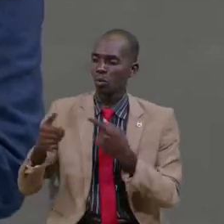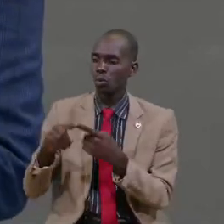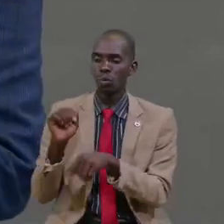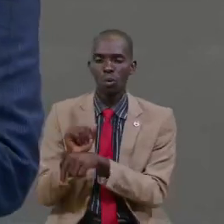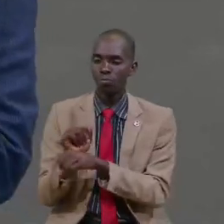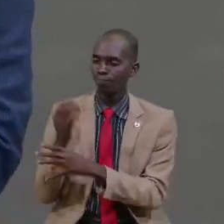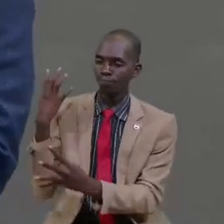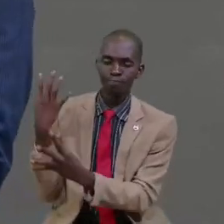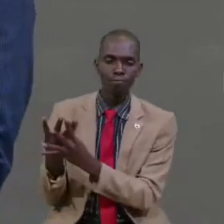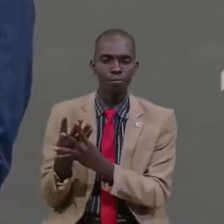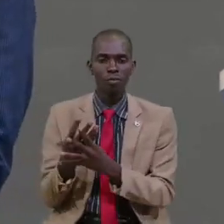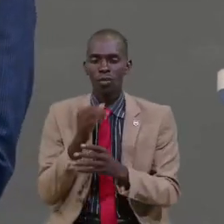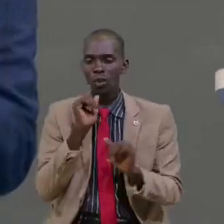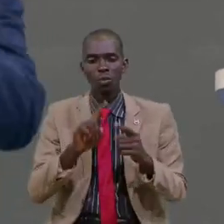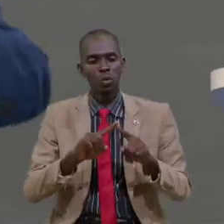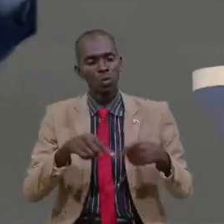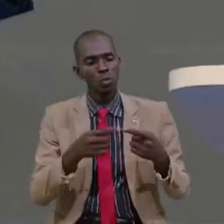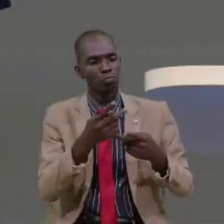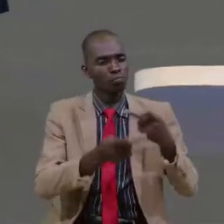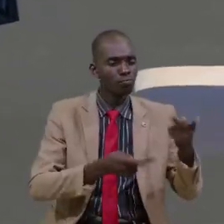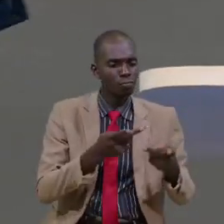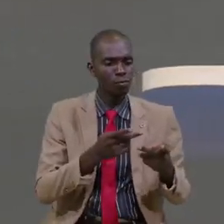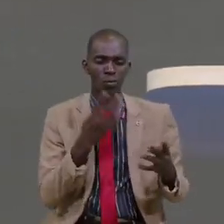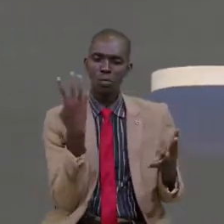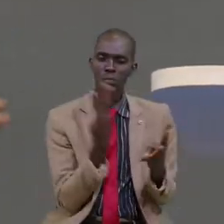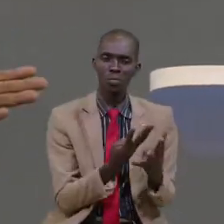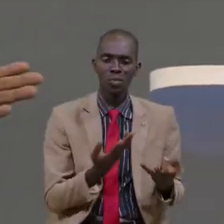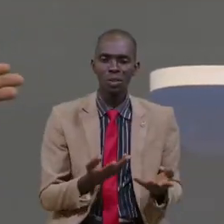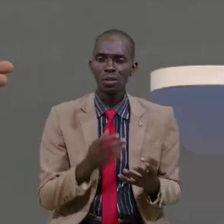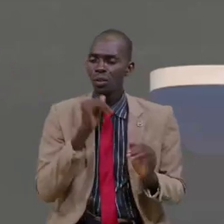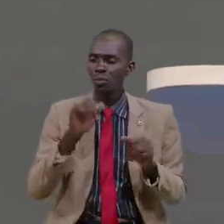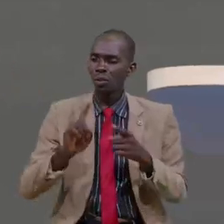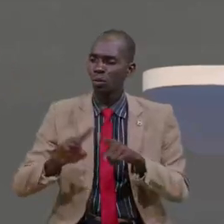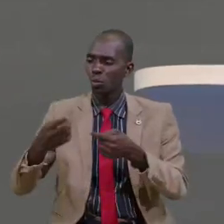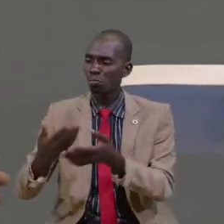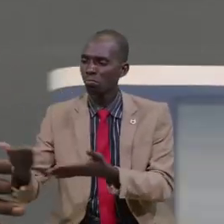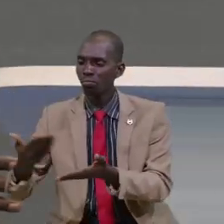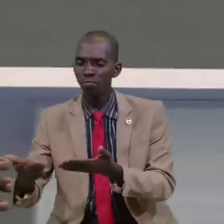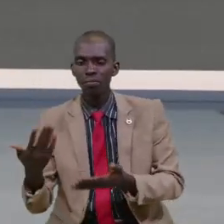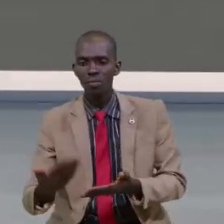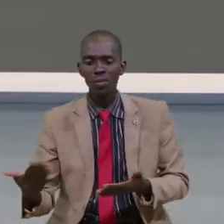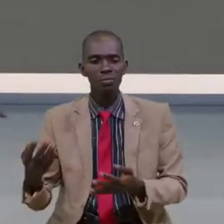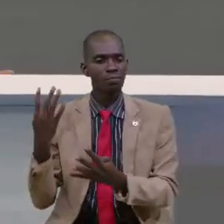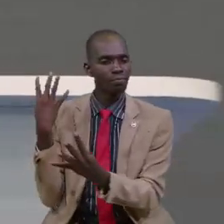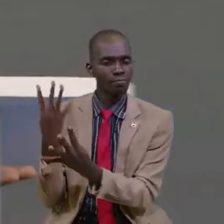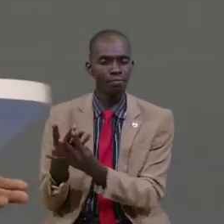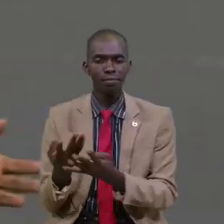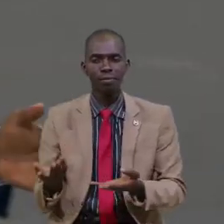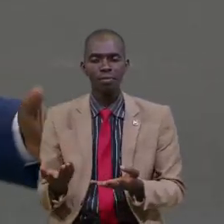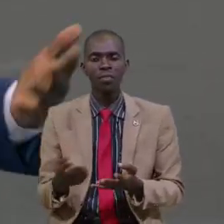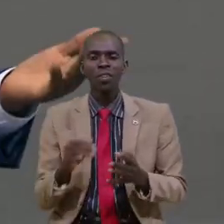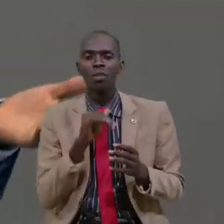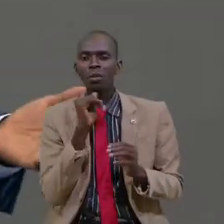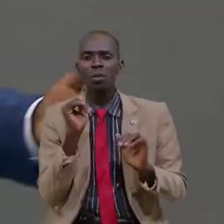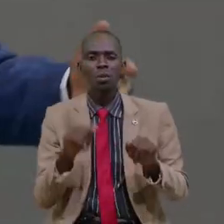travailler captif. Il n'allait pas visiter les gens captifs. Il n'allait pas aller faire ses emplettes captifs.